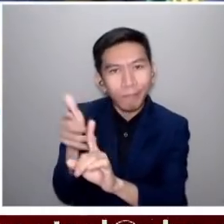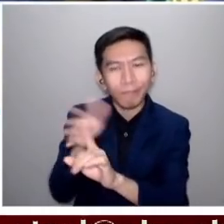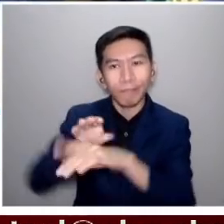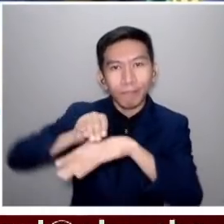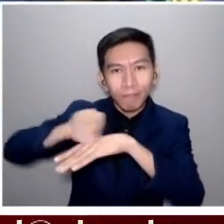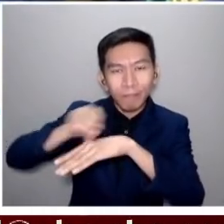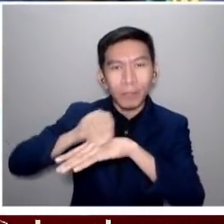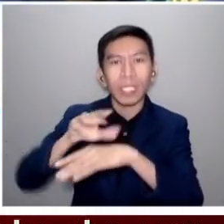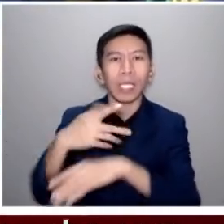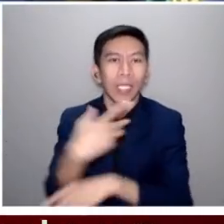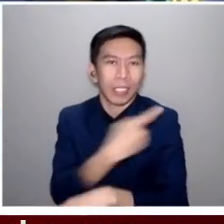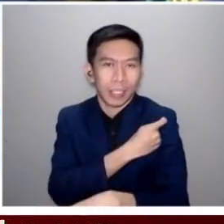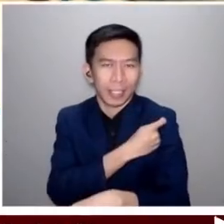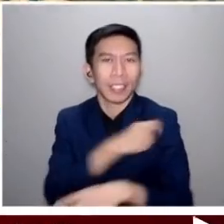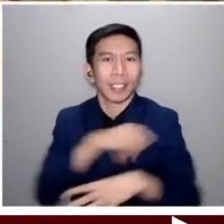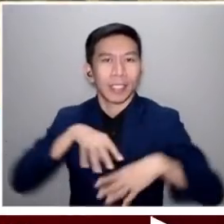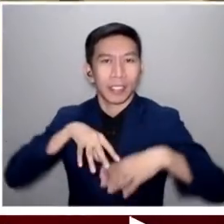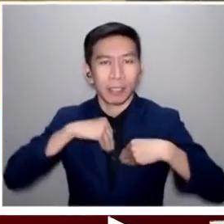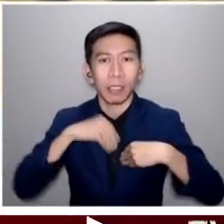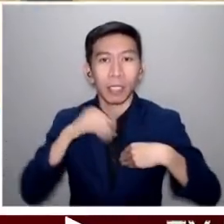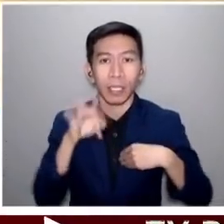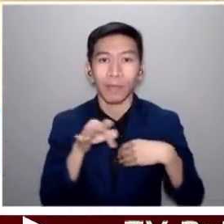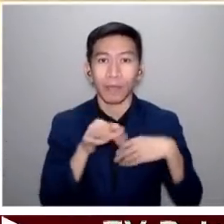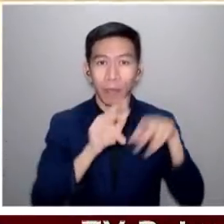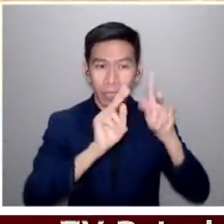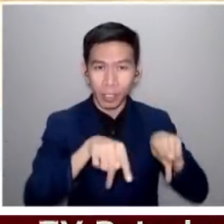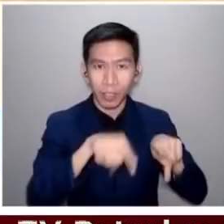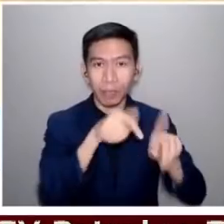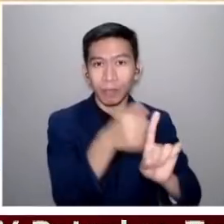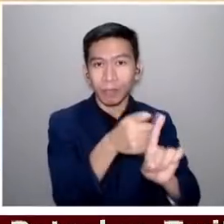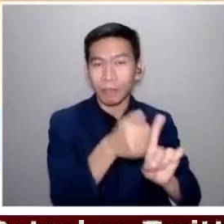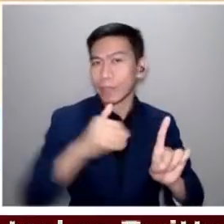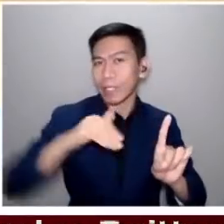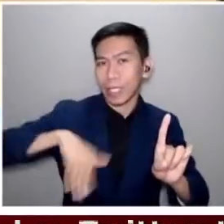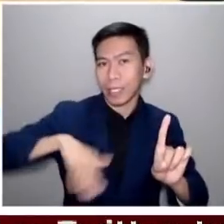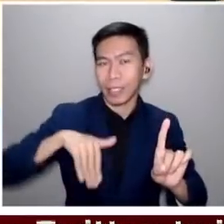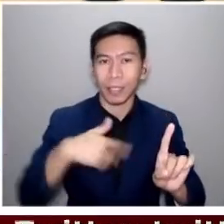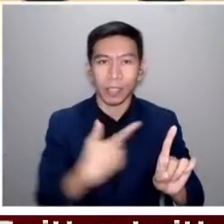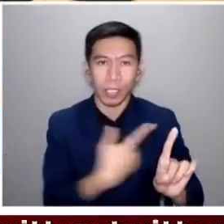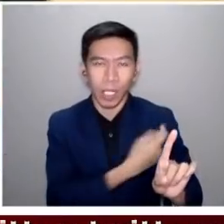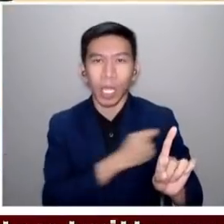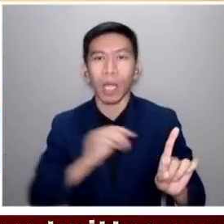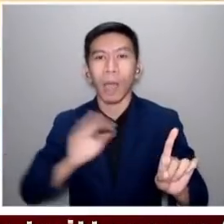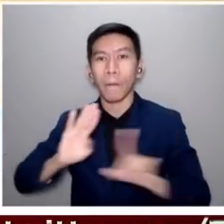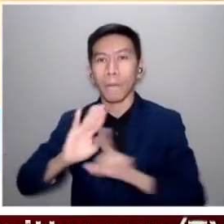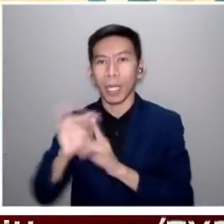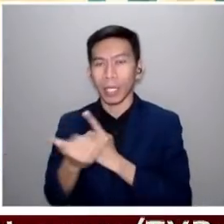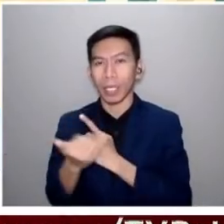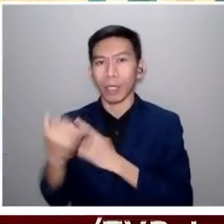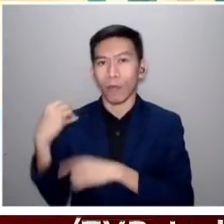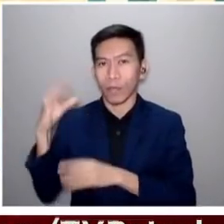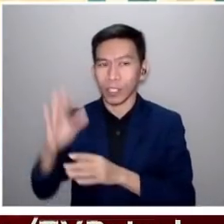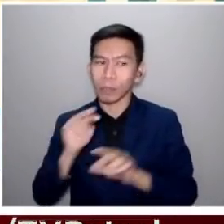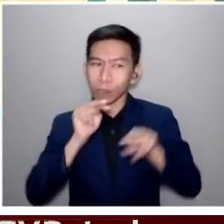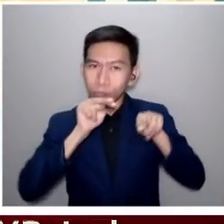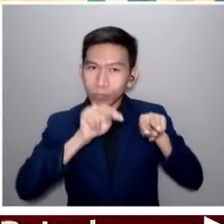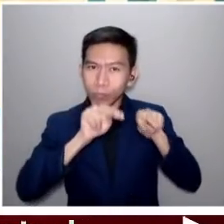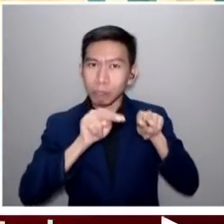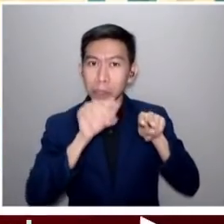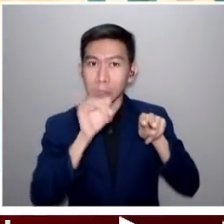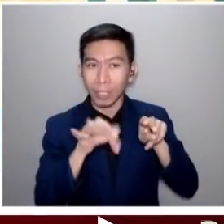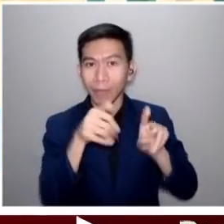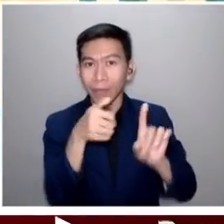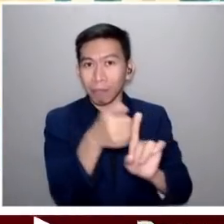kung hindi pa sila bakunado, sabi ko nga kanina, mumonitorin po ng ating mga barangay officials, pag sila po ay lalabas na